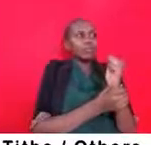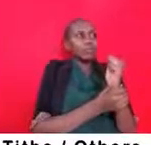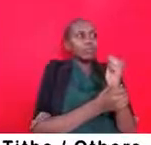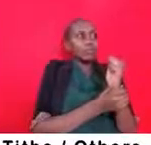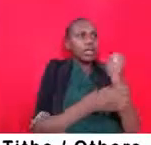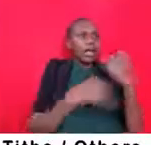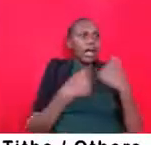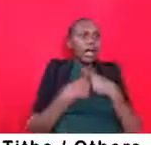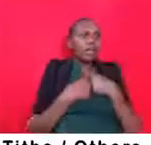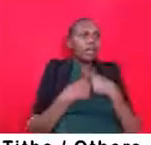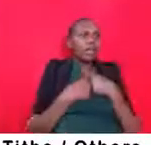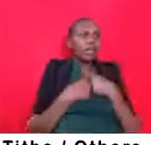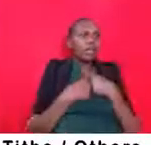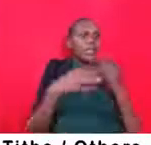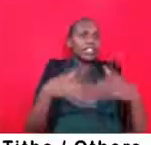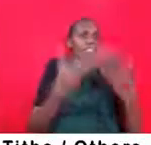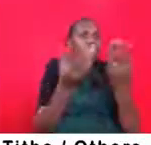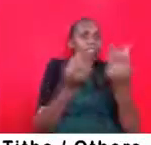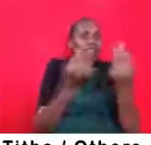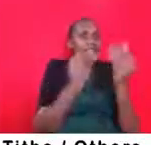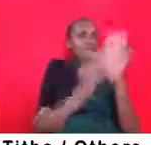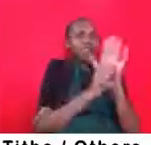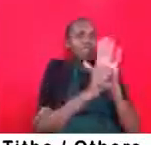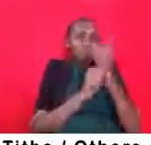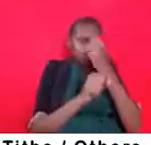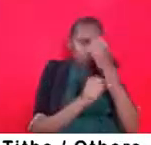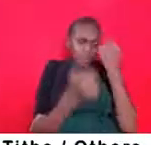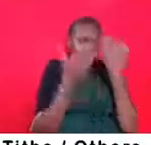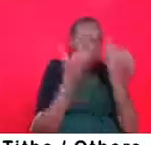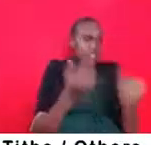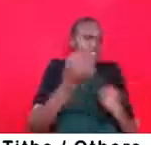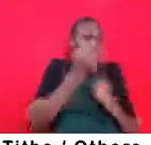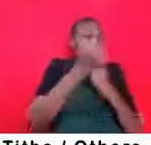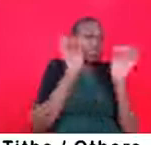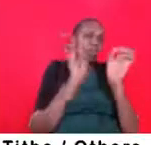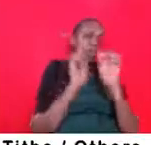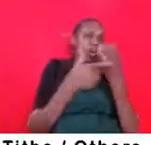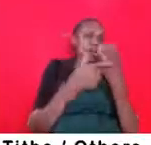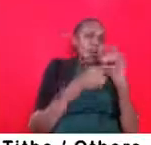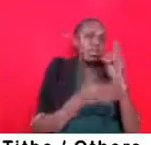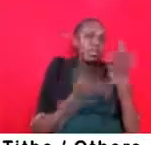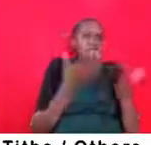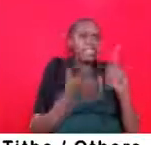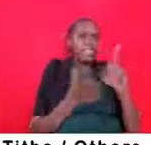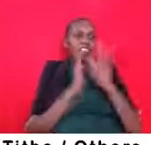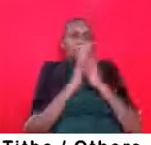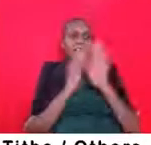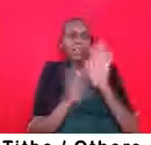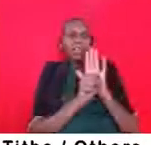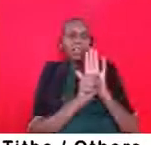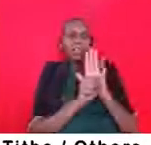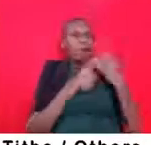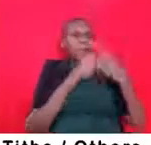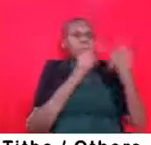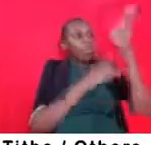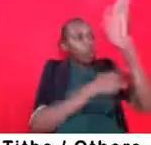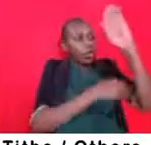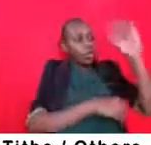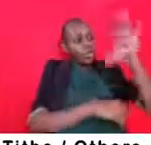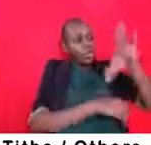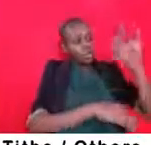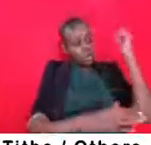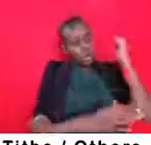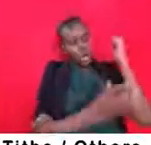hatujaambiwa kwamba Abraham alikuwa anapatiana pesa mingi kwa sababu ya mambo ya kanisa, ama kwa sababu yeye alikuwa naomba sana. Mungu alimchagua